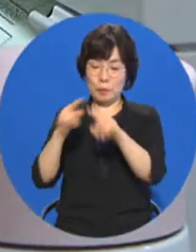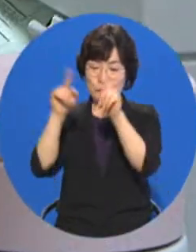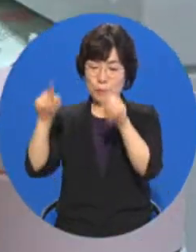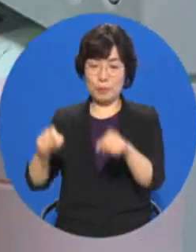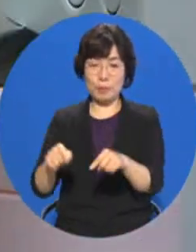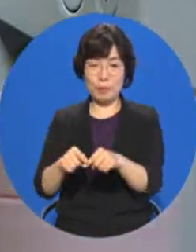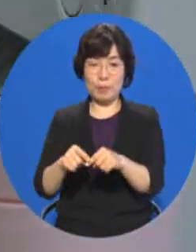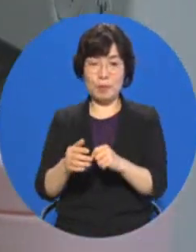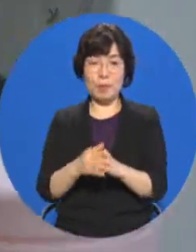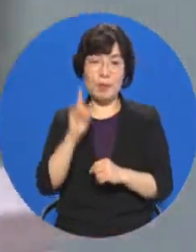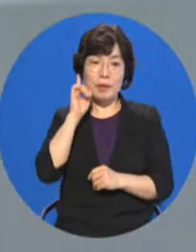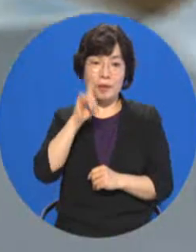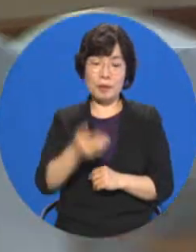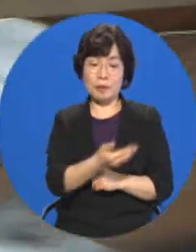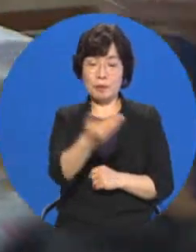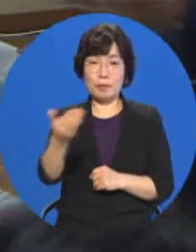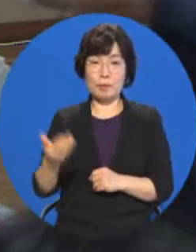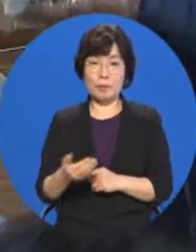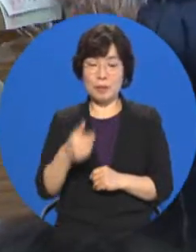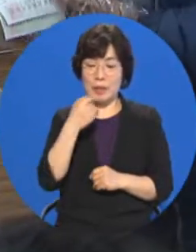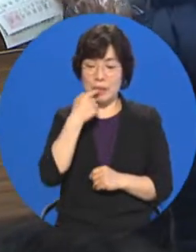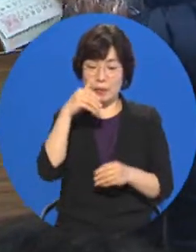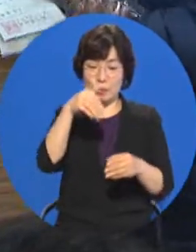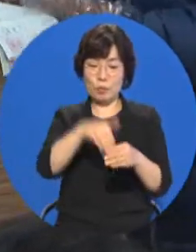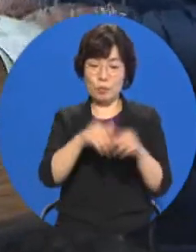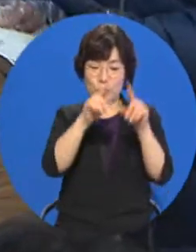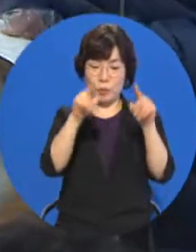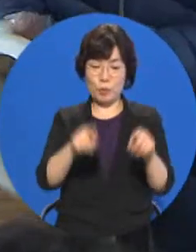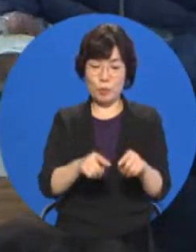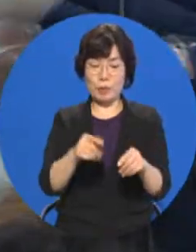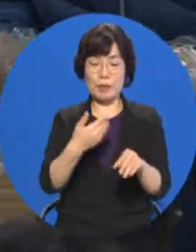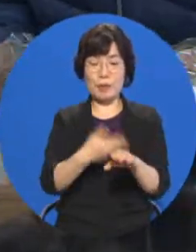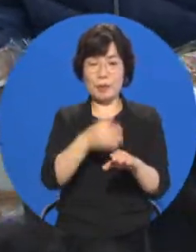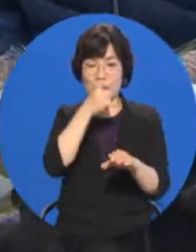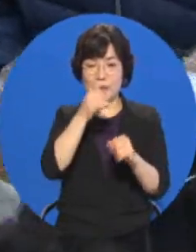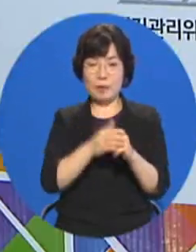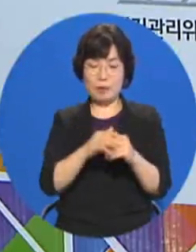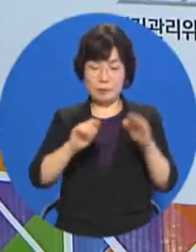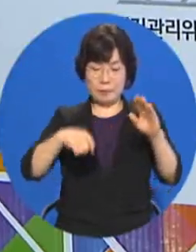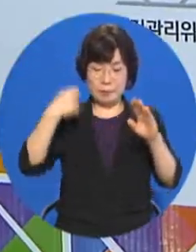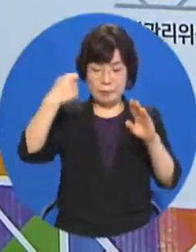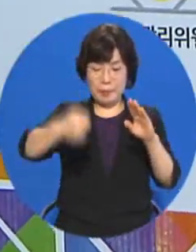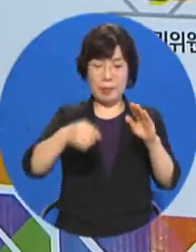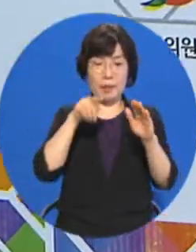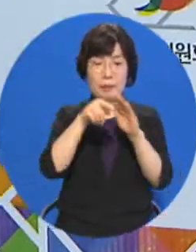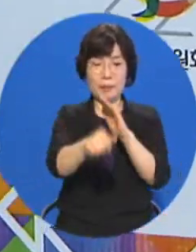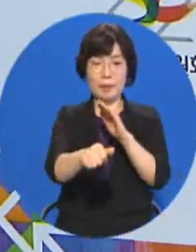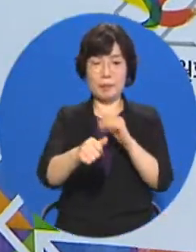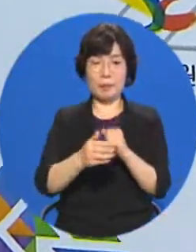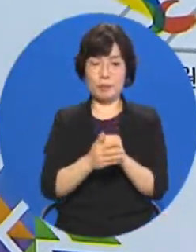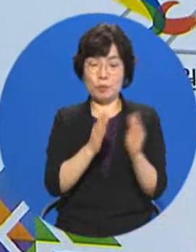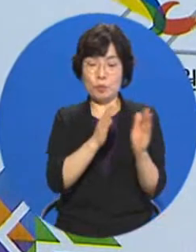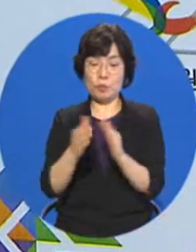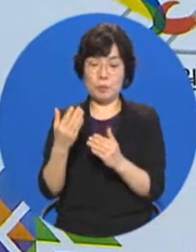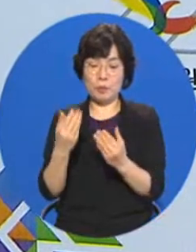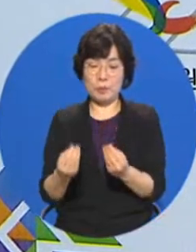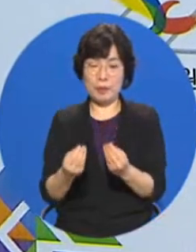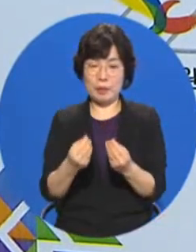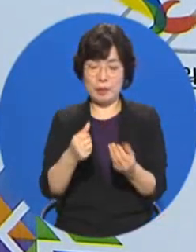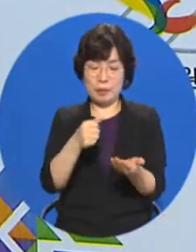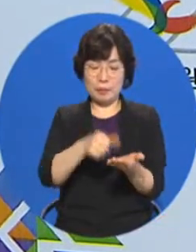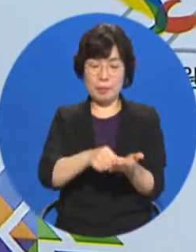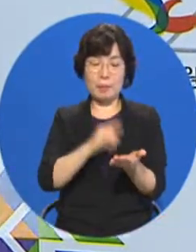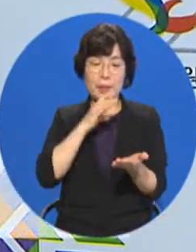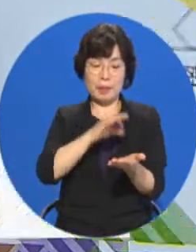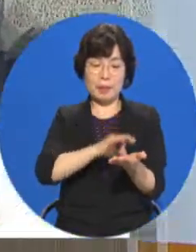들고 있는데요 내일 유권자 분들은 투표용지를 받게 되십니다 4 기표소 안에 들어가시면 게 준비되어 있는 지표 연구 마늘